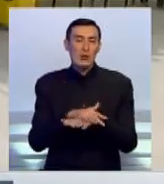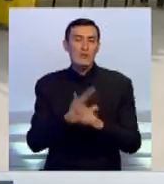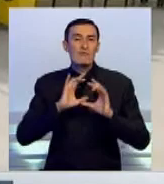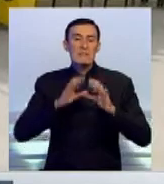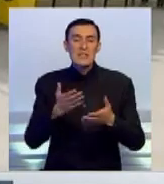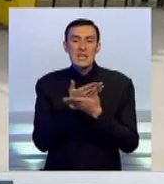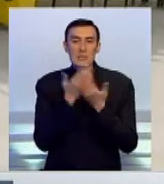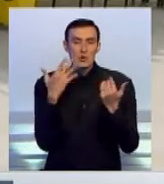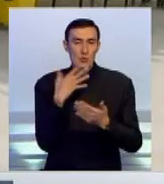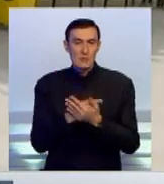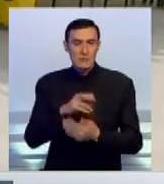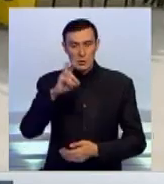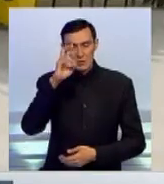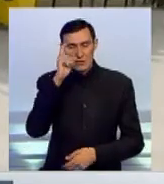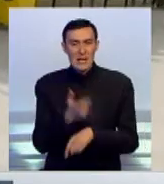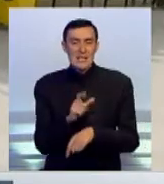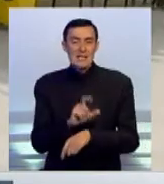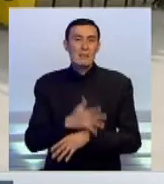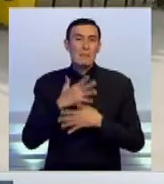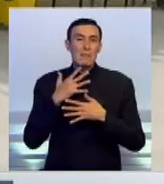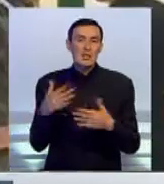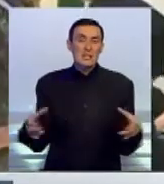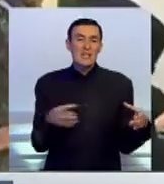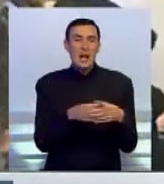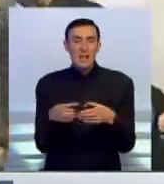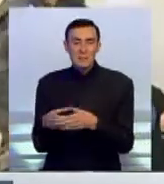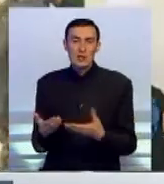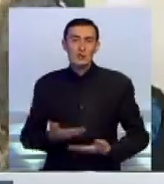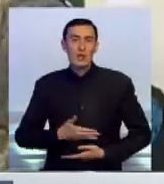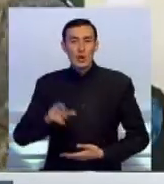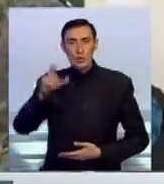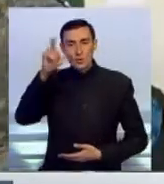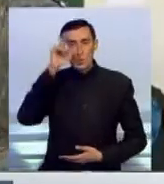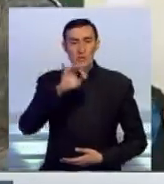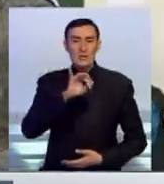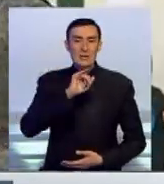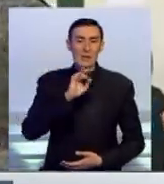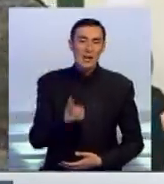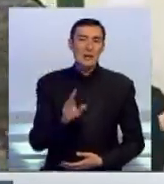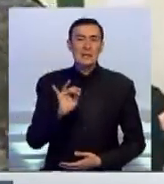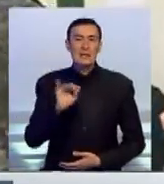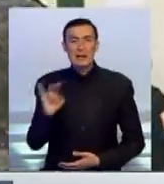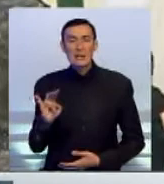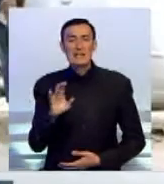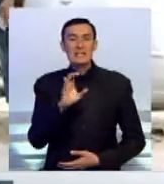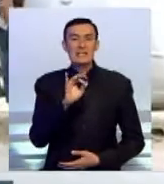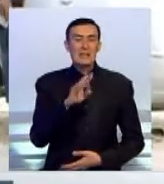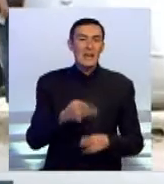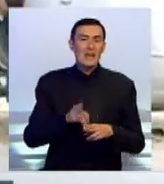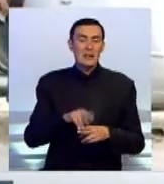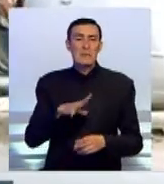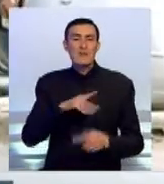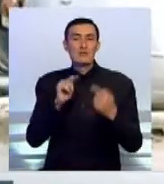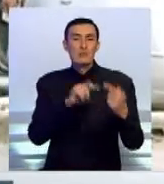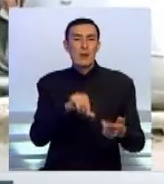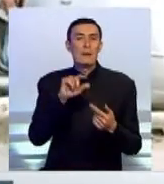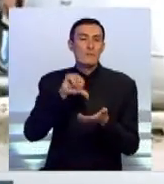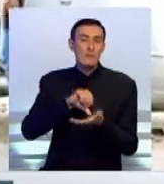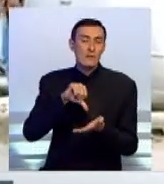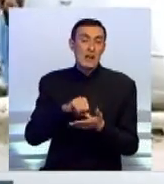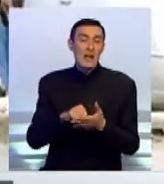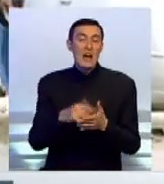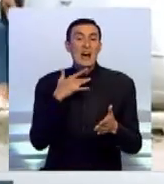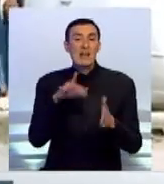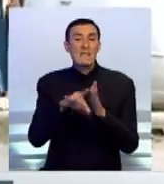имеющий собственного государства. Самые большие диаспоры проживают в Турции, Ираке, Иране и Сирии. Все эти страны выступали против проведения